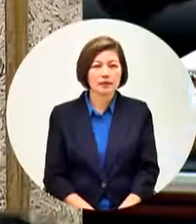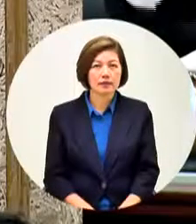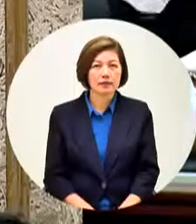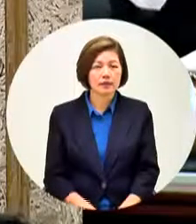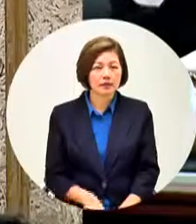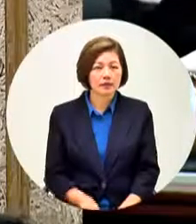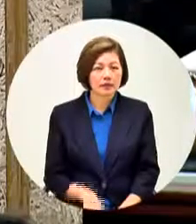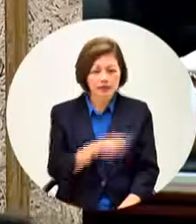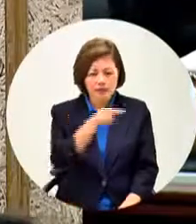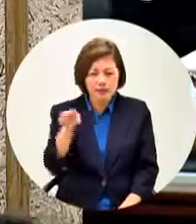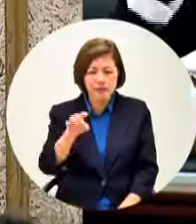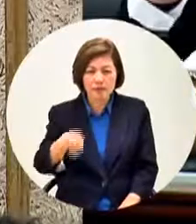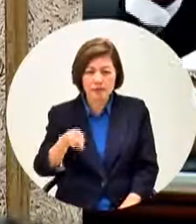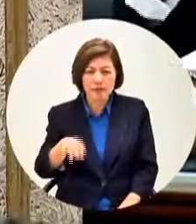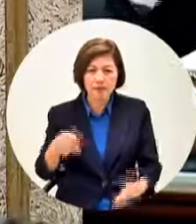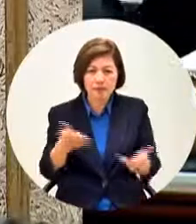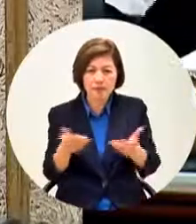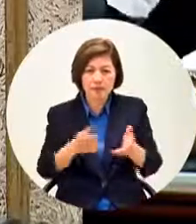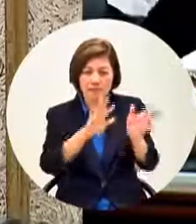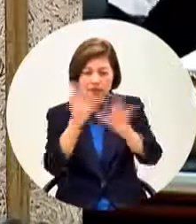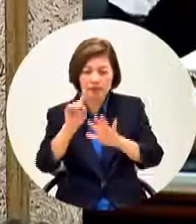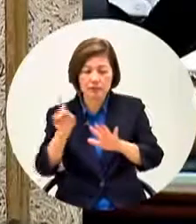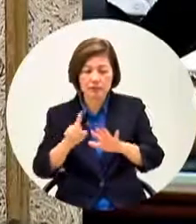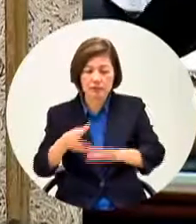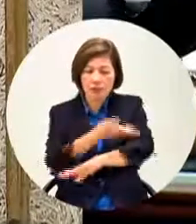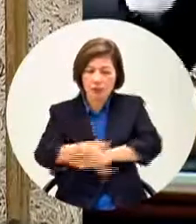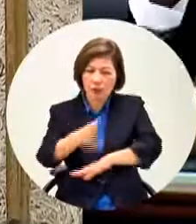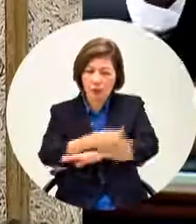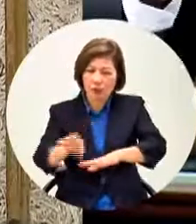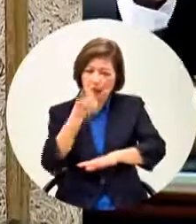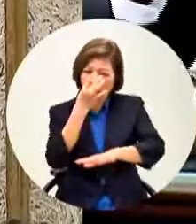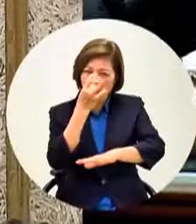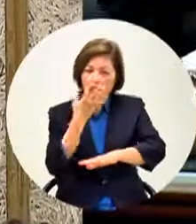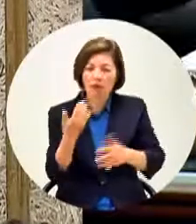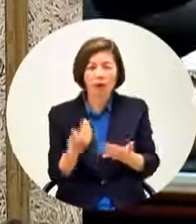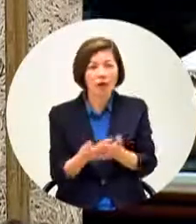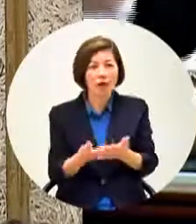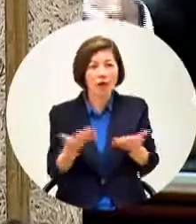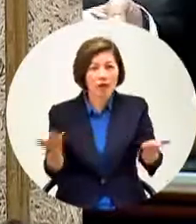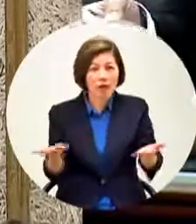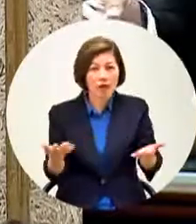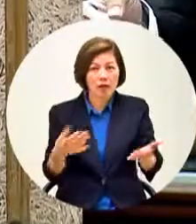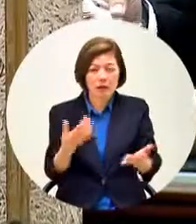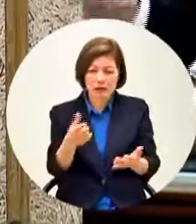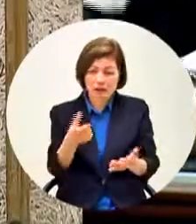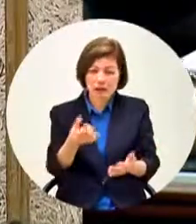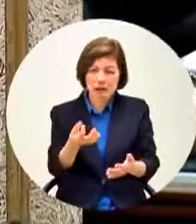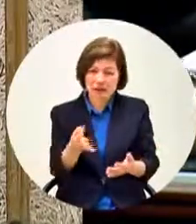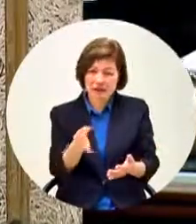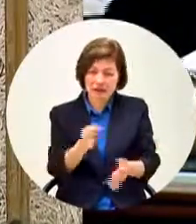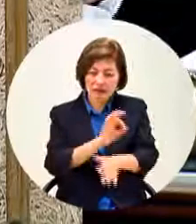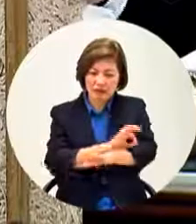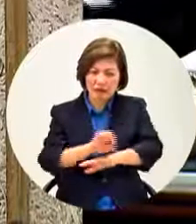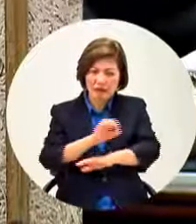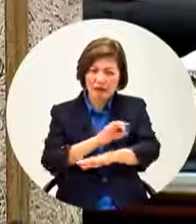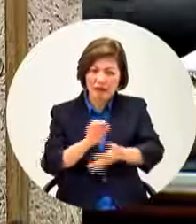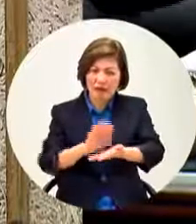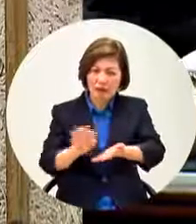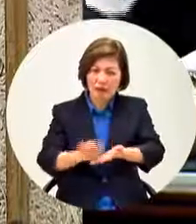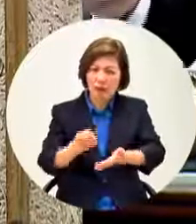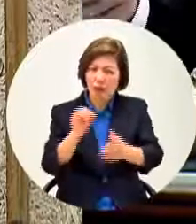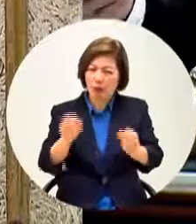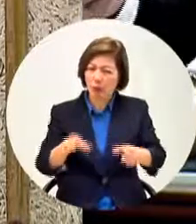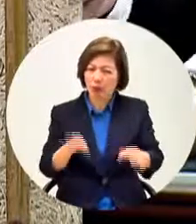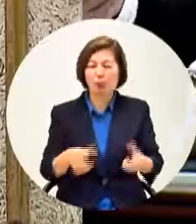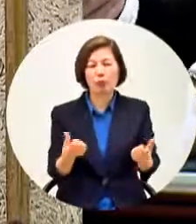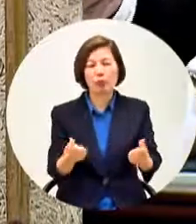恁安怎做，迄、那个排水功能未出来，是咪？就像我讲的，迄条钱变白开嘛。你做个阴美山